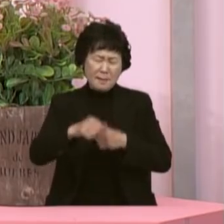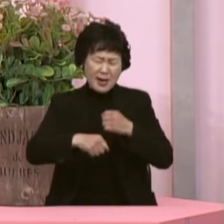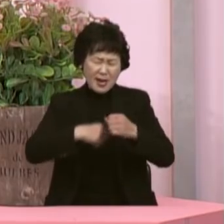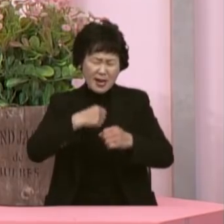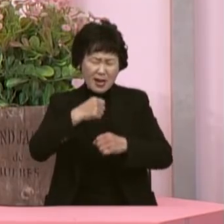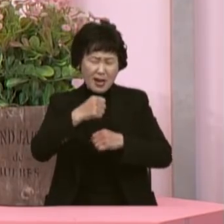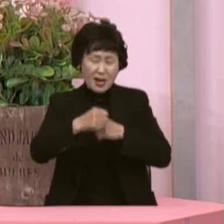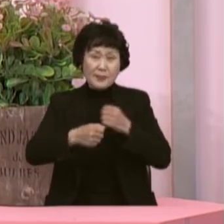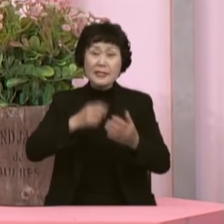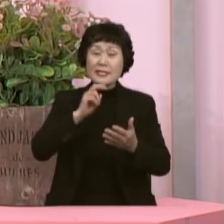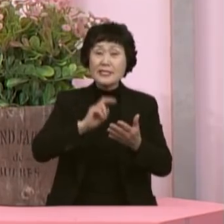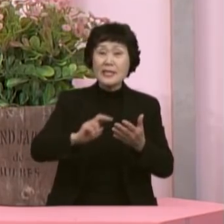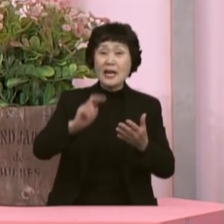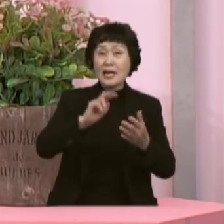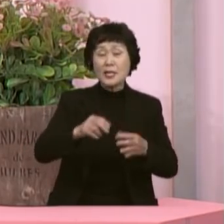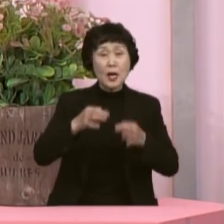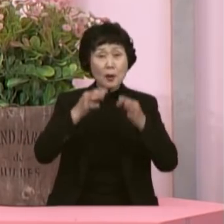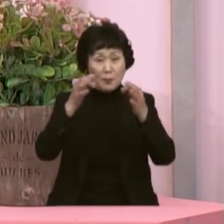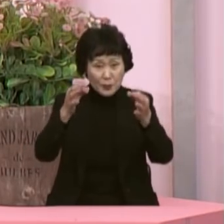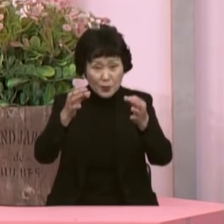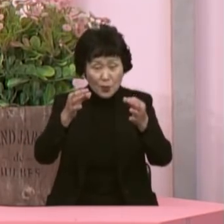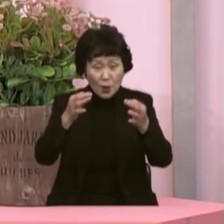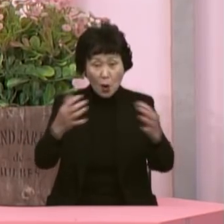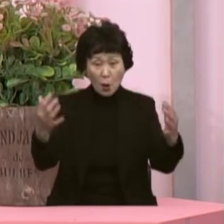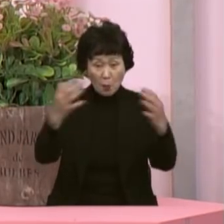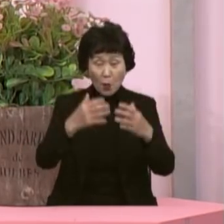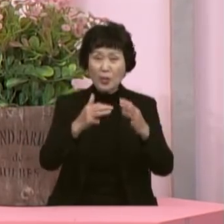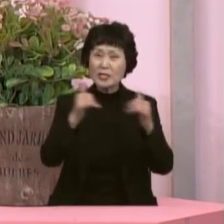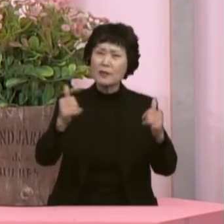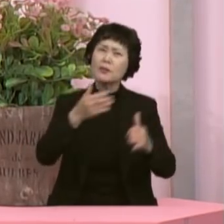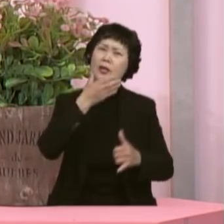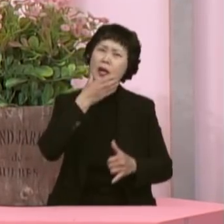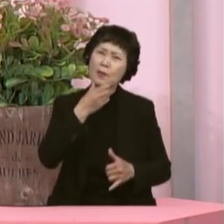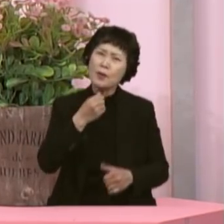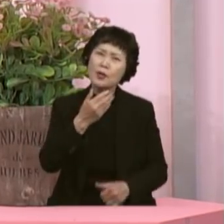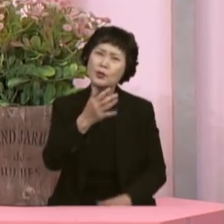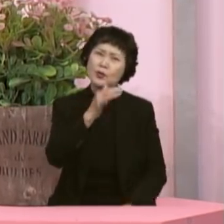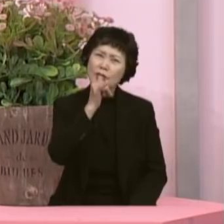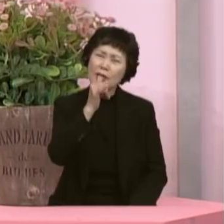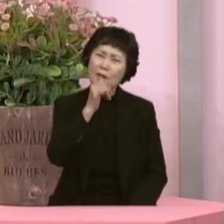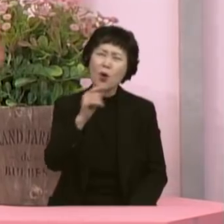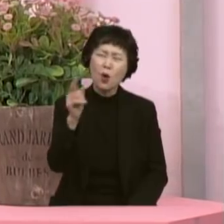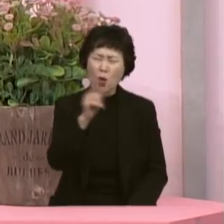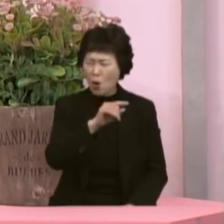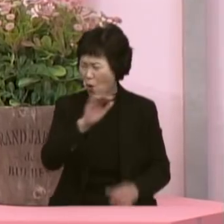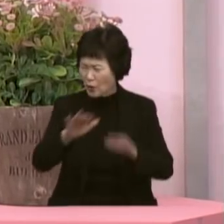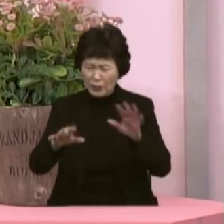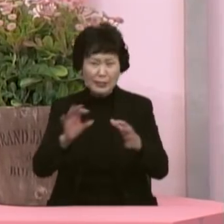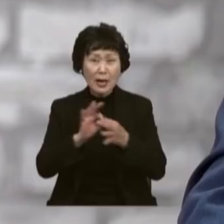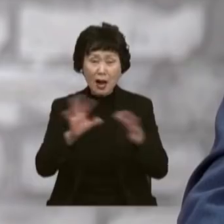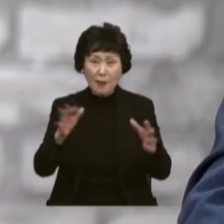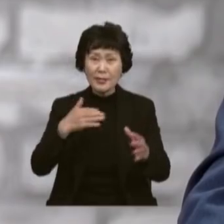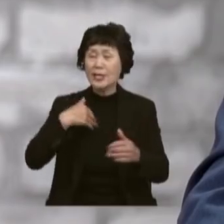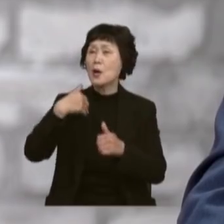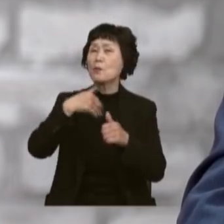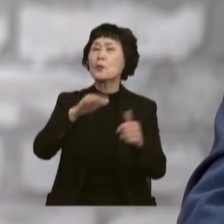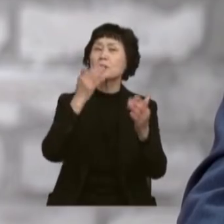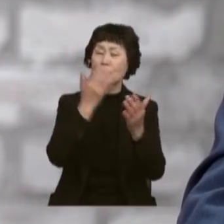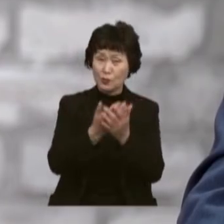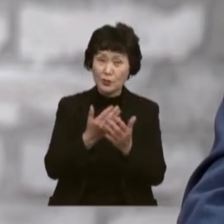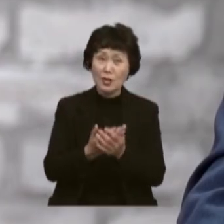날 좀 보내십시오. 내가 있어서 그곳이 행복해질 수 있다면 거기 가고 싶습니다. 그래서 제가 미국 집회를 끝내고